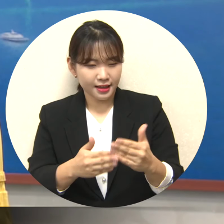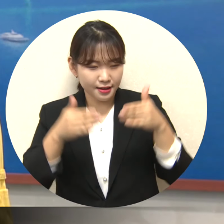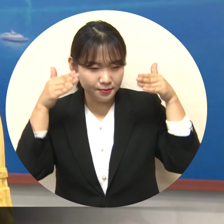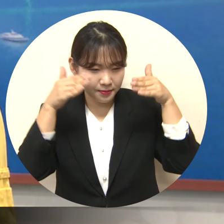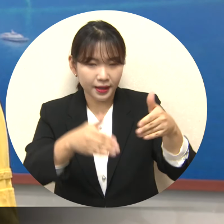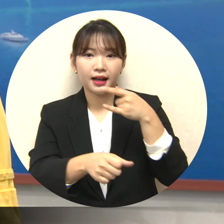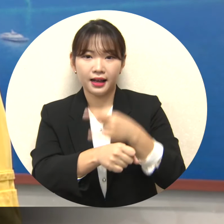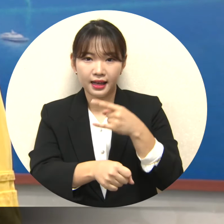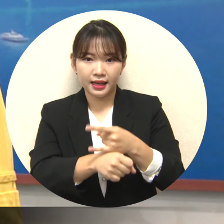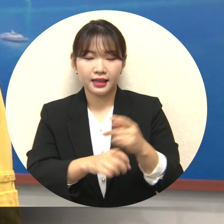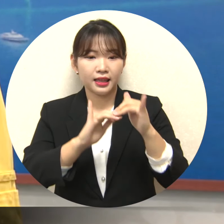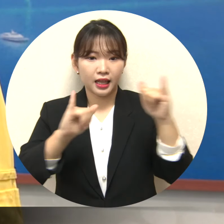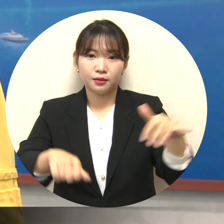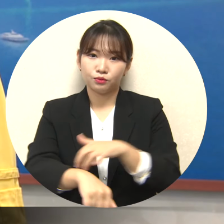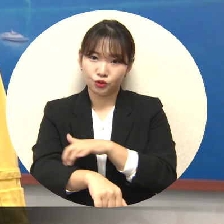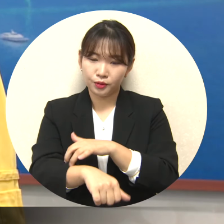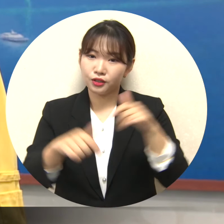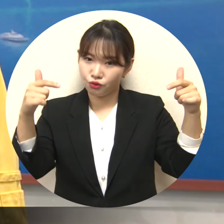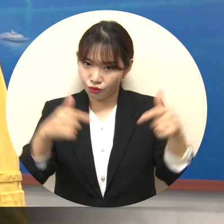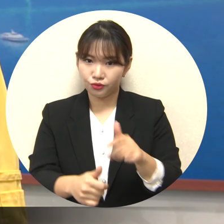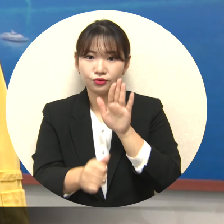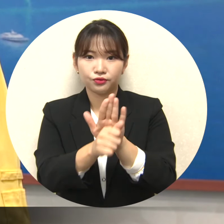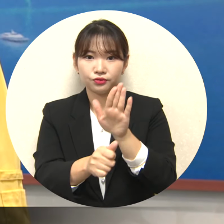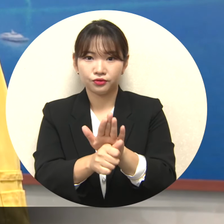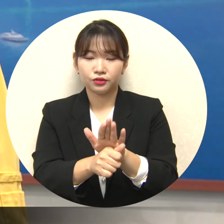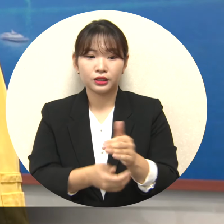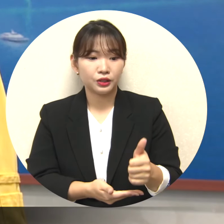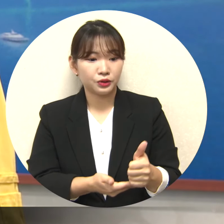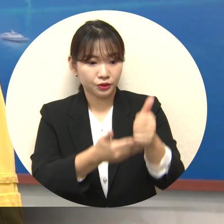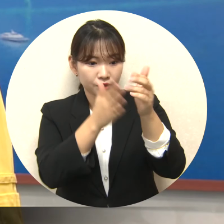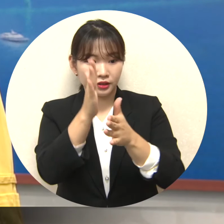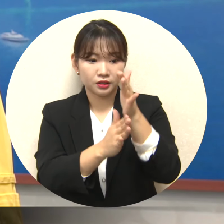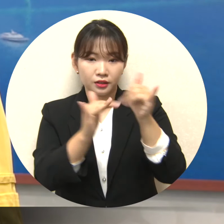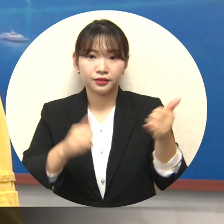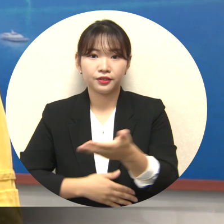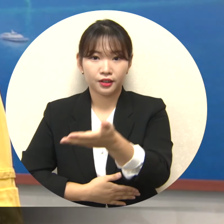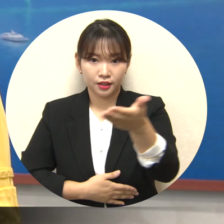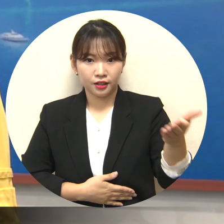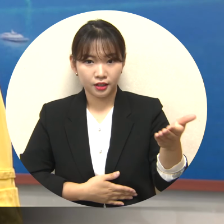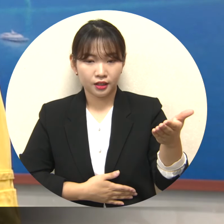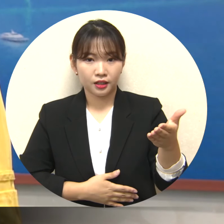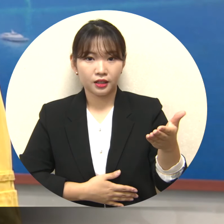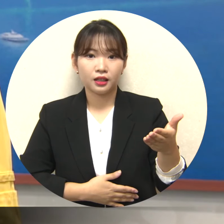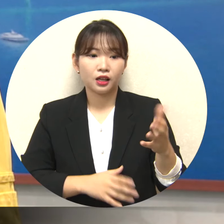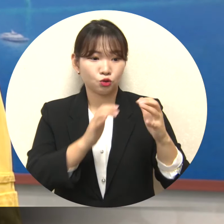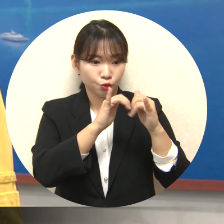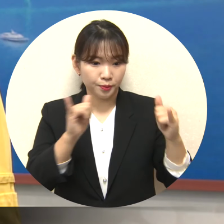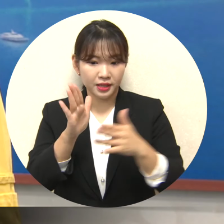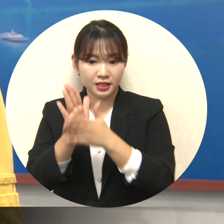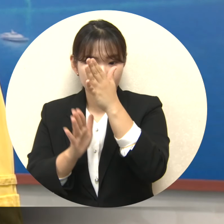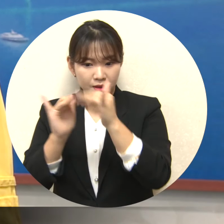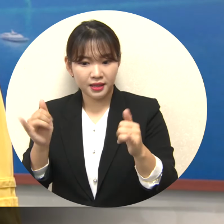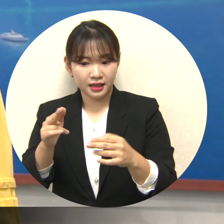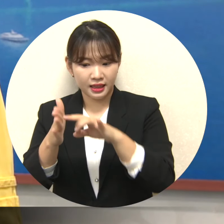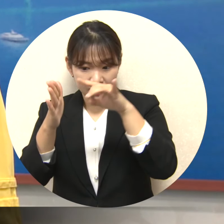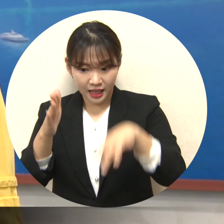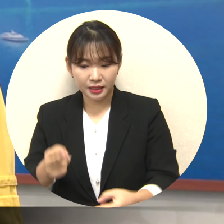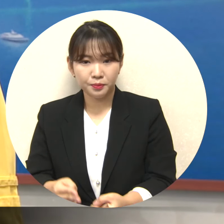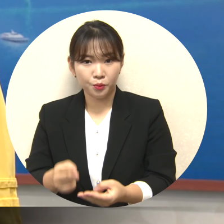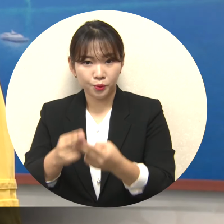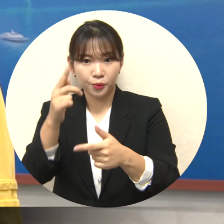동원해서 시민 불편을 줄여 나가겠습니다 존경하는 시민 여러분 국민과 시민의 세금으로